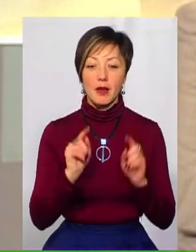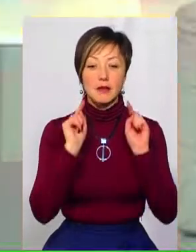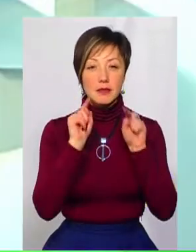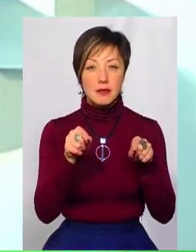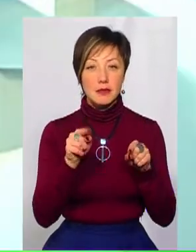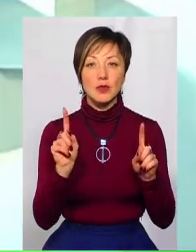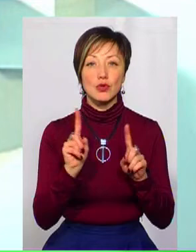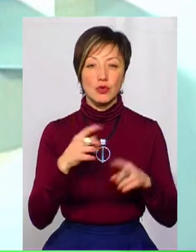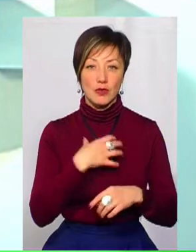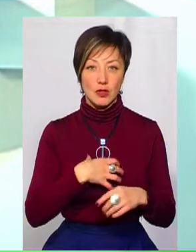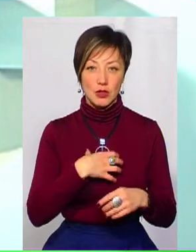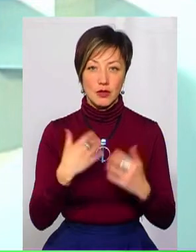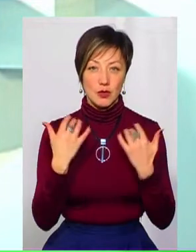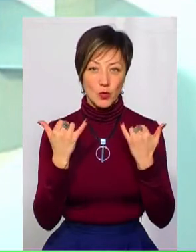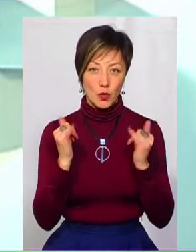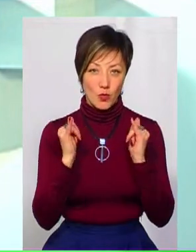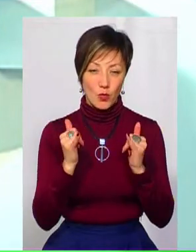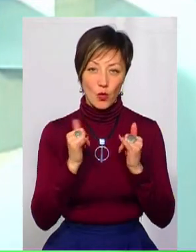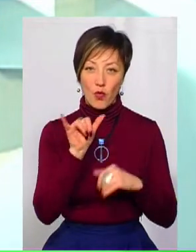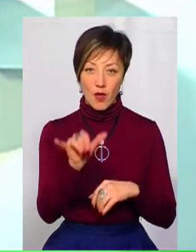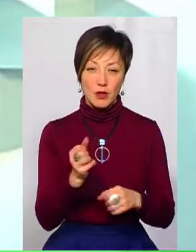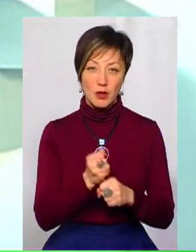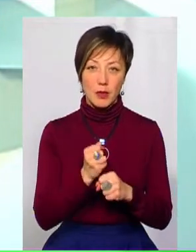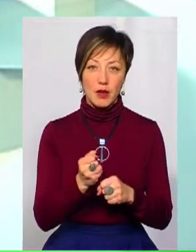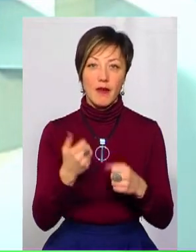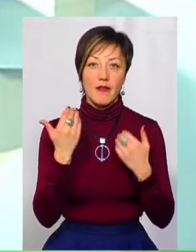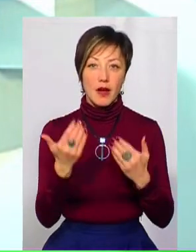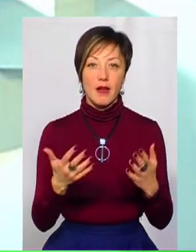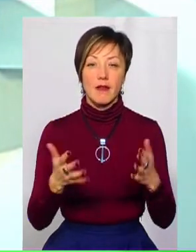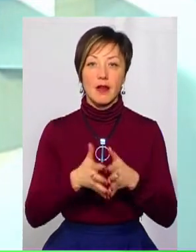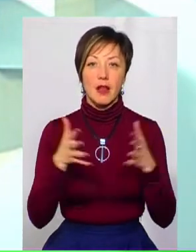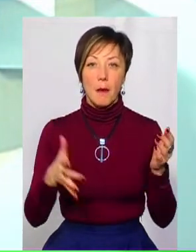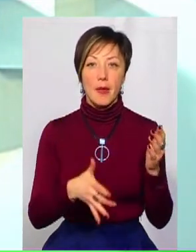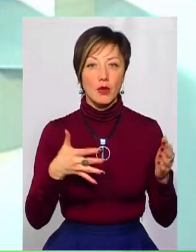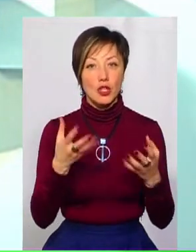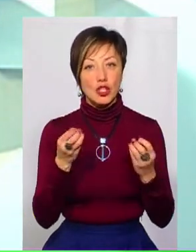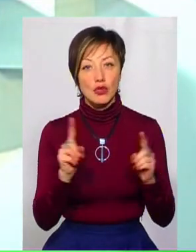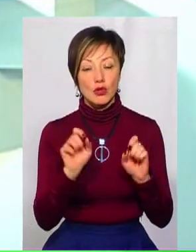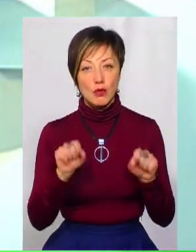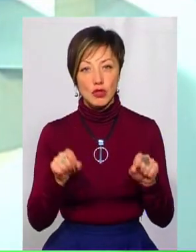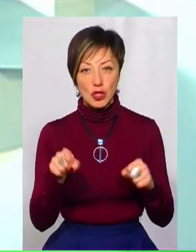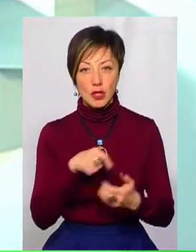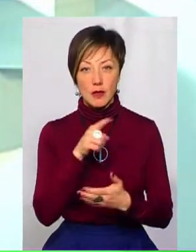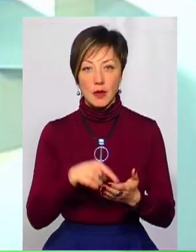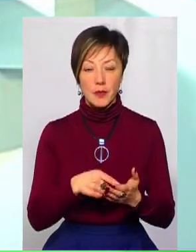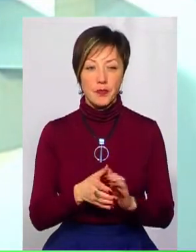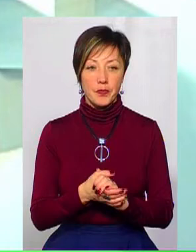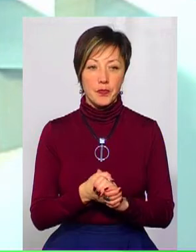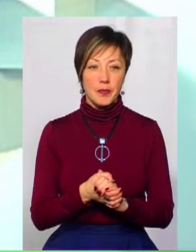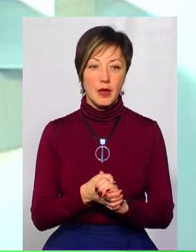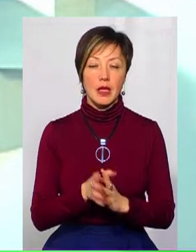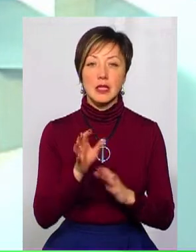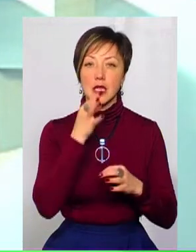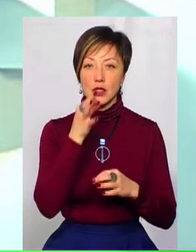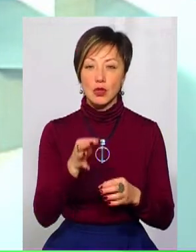робити акцент? Там все ж таки будете ви, велика бандура, ще щось, можливо? Буде зі мною моя команда. Скажу